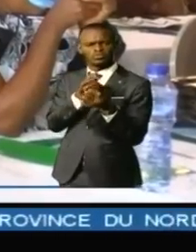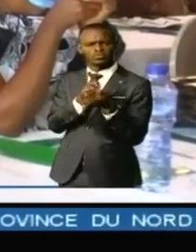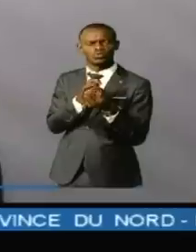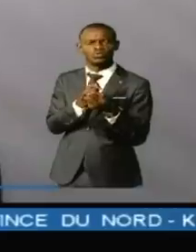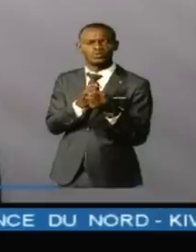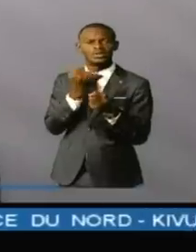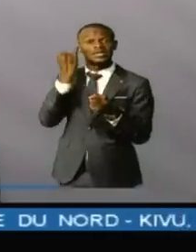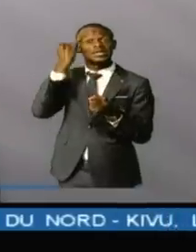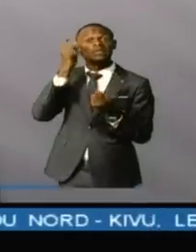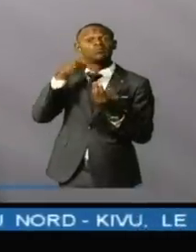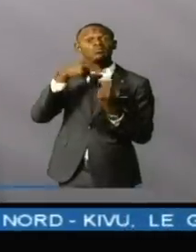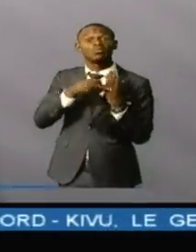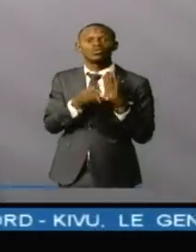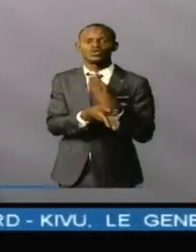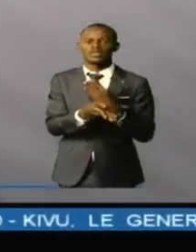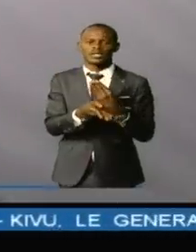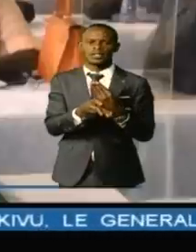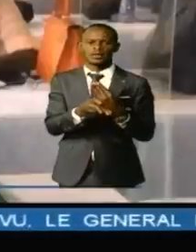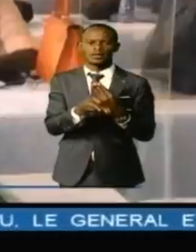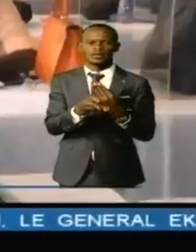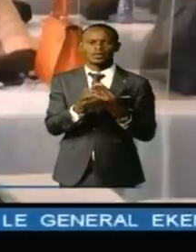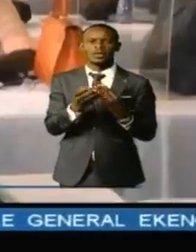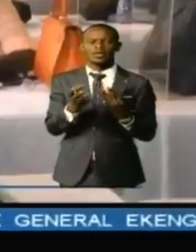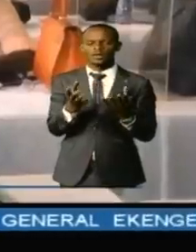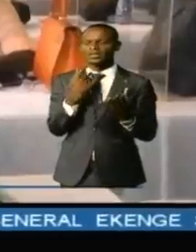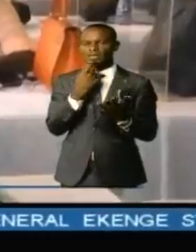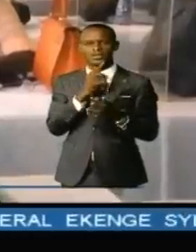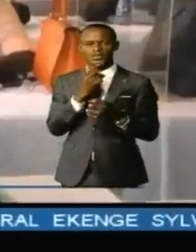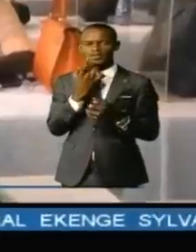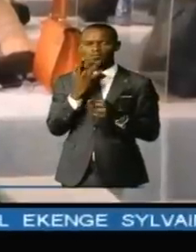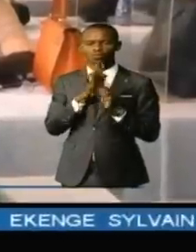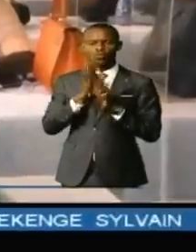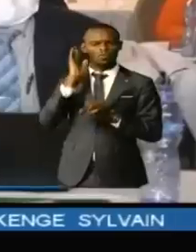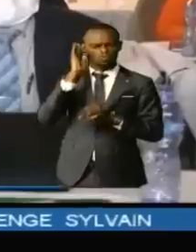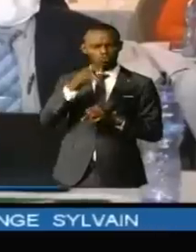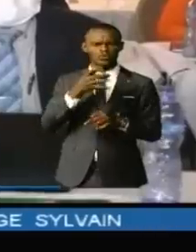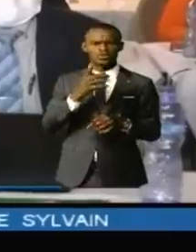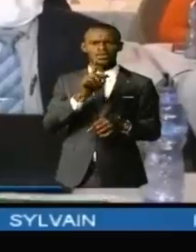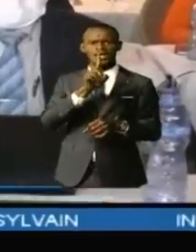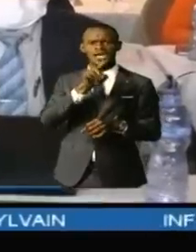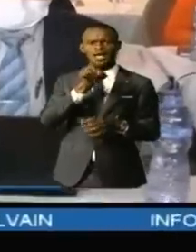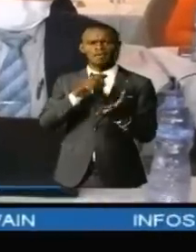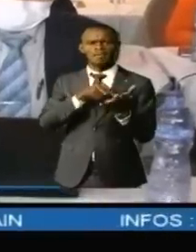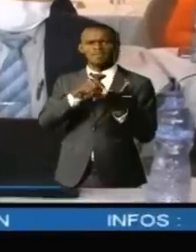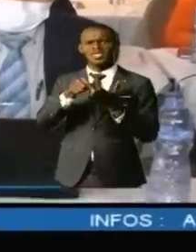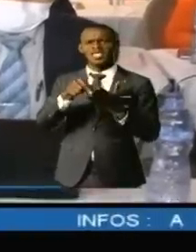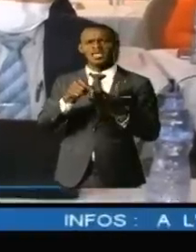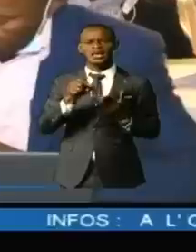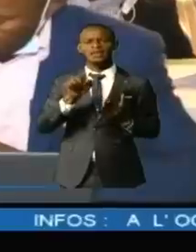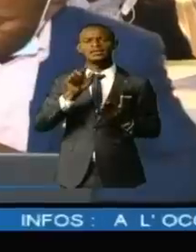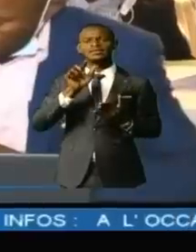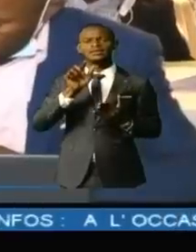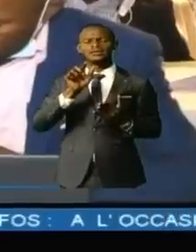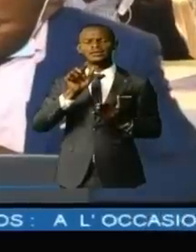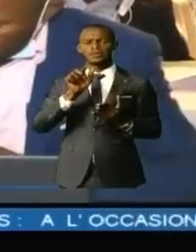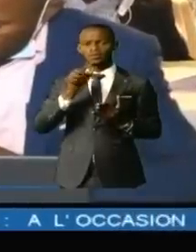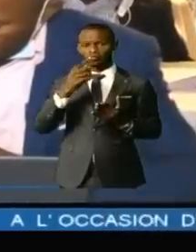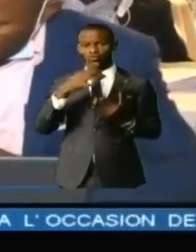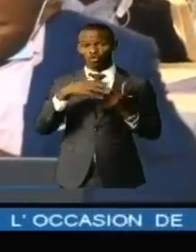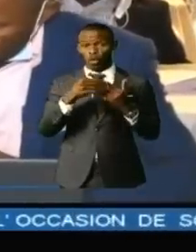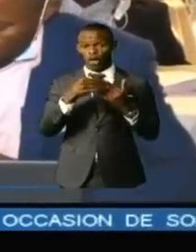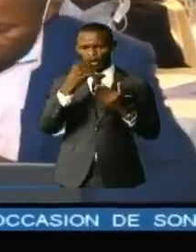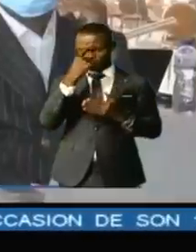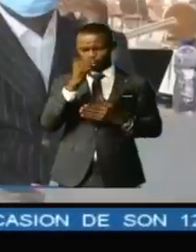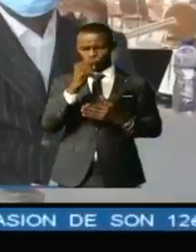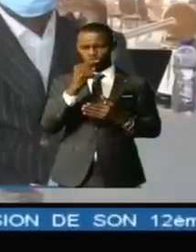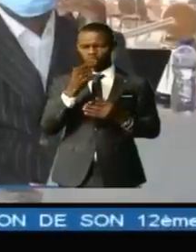du Congo de mettre en place d'une enveloppe de 1,5 milliard de dollars américains signée par 13 chefs